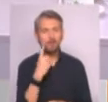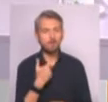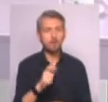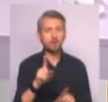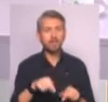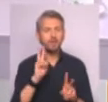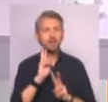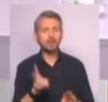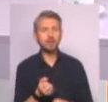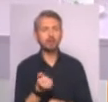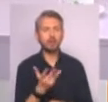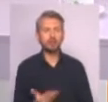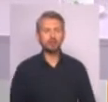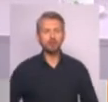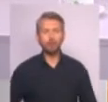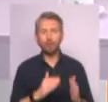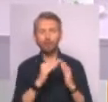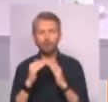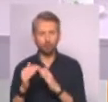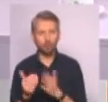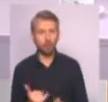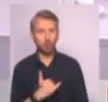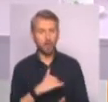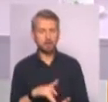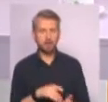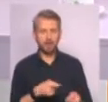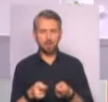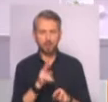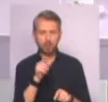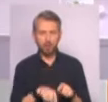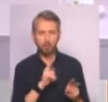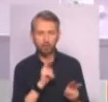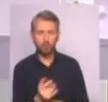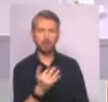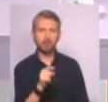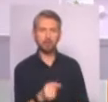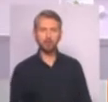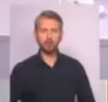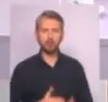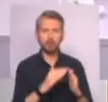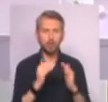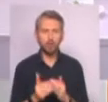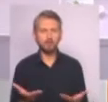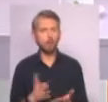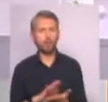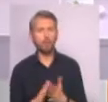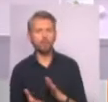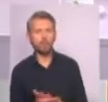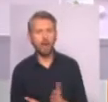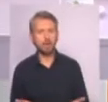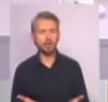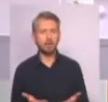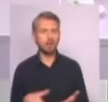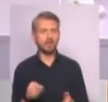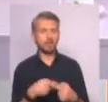не знає кількість житлового фонду. У нас там міська влада контролює, скільки цього житлового фонду, в якому воно стані, а і